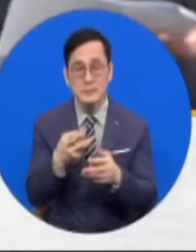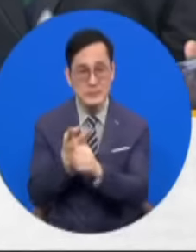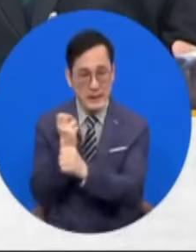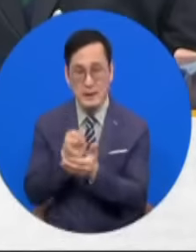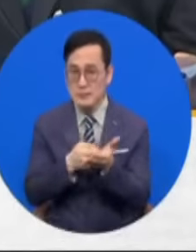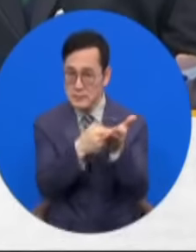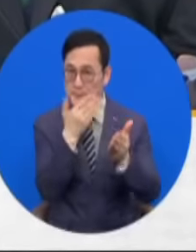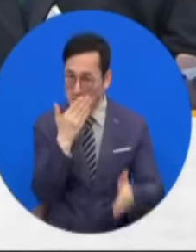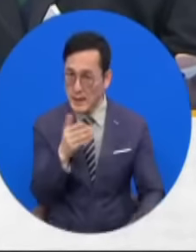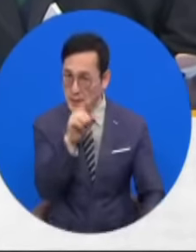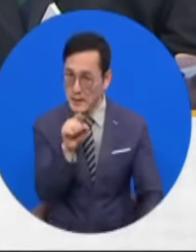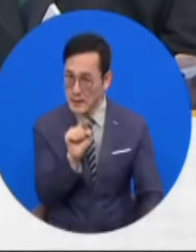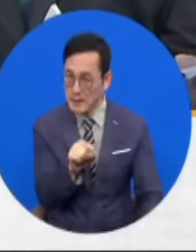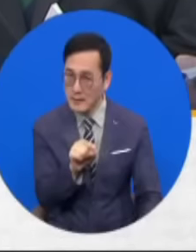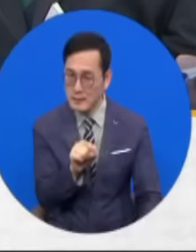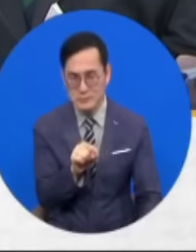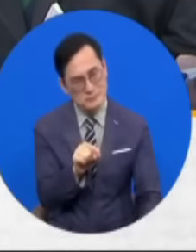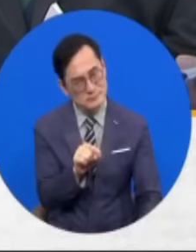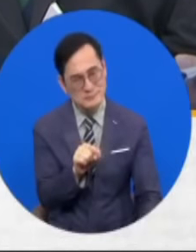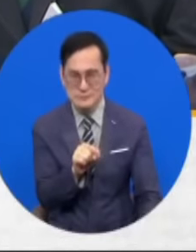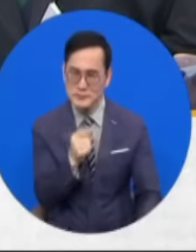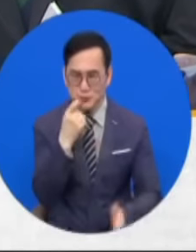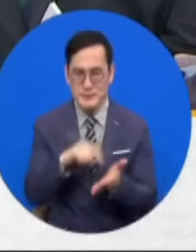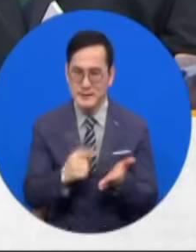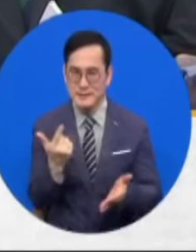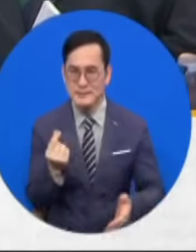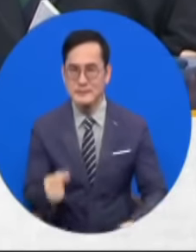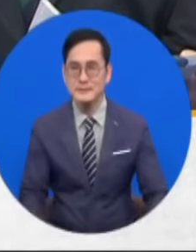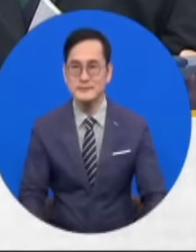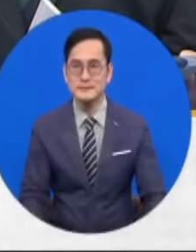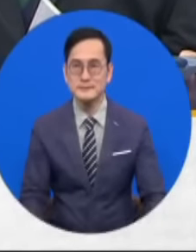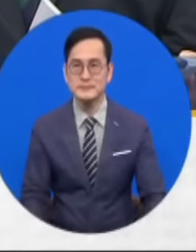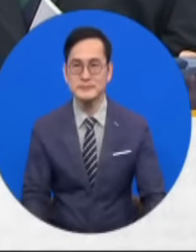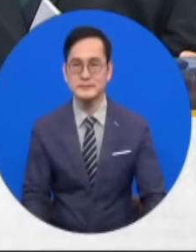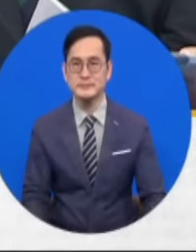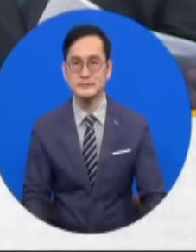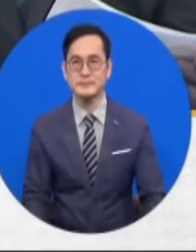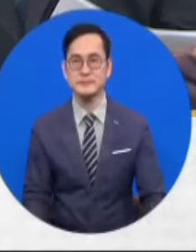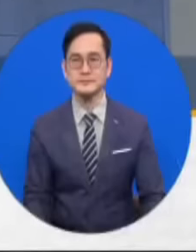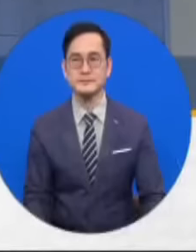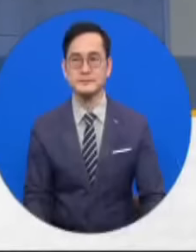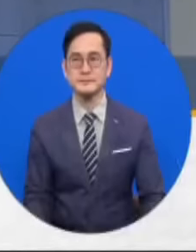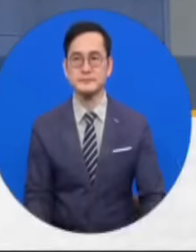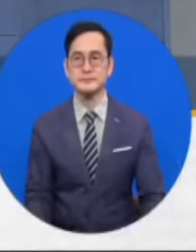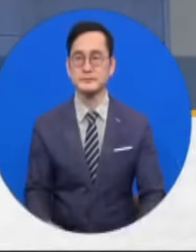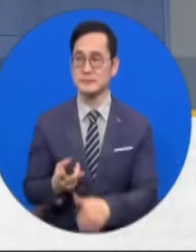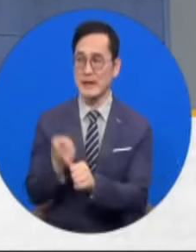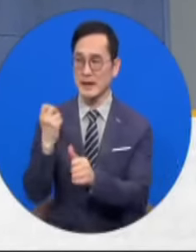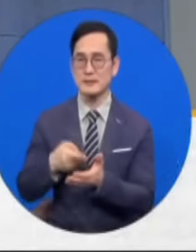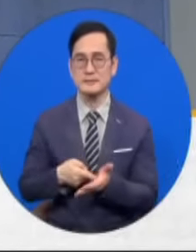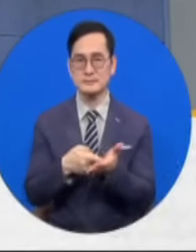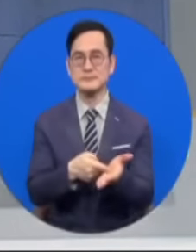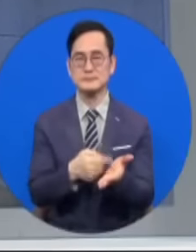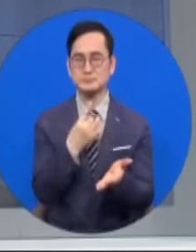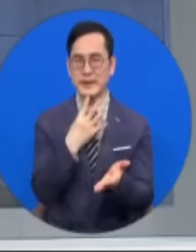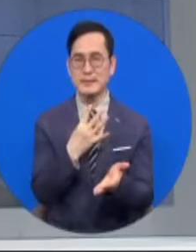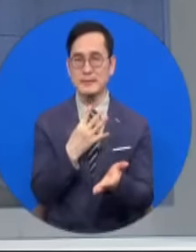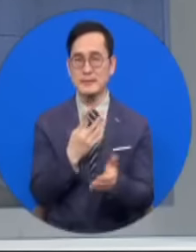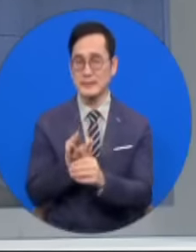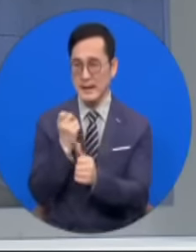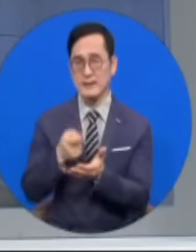글쎄요 어 지켜봐야 될 것 같다는 그 판단 하고 있습니다 예 탄핵 소추가 된 건 아니다 소추 발의만 된 거다라고 했지만